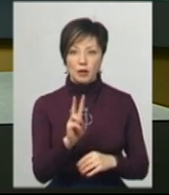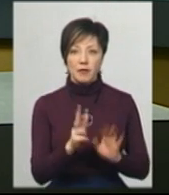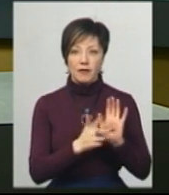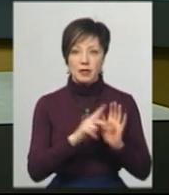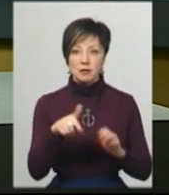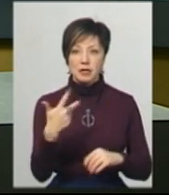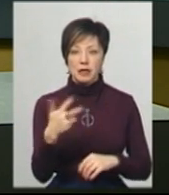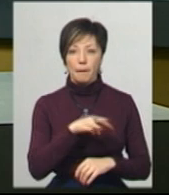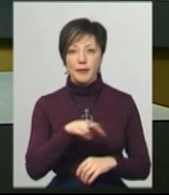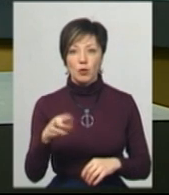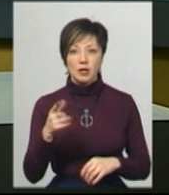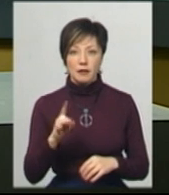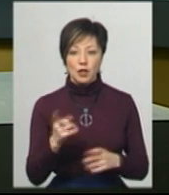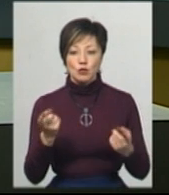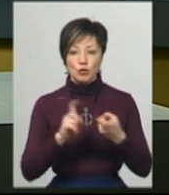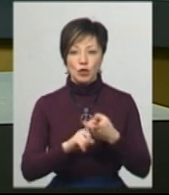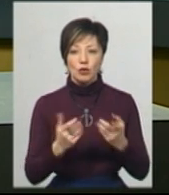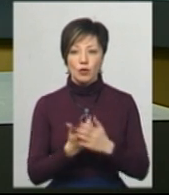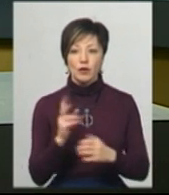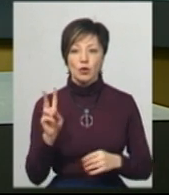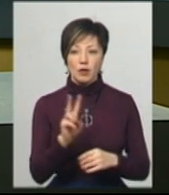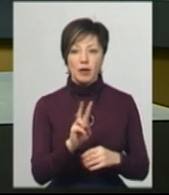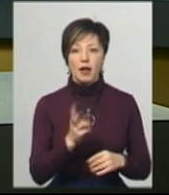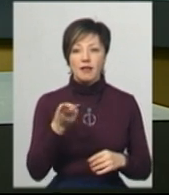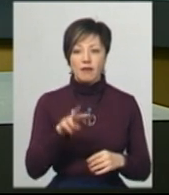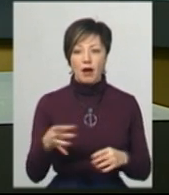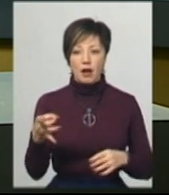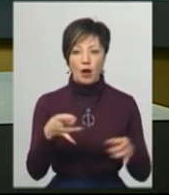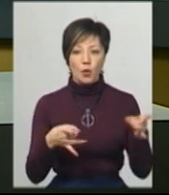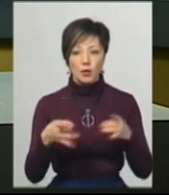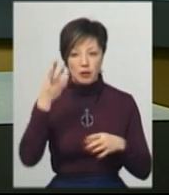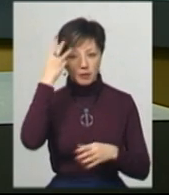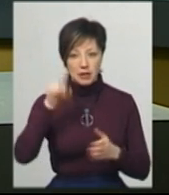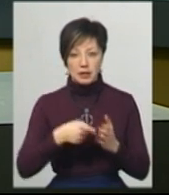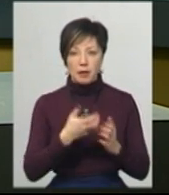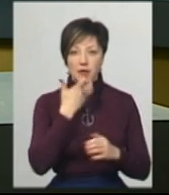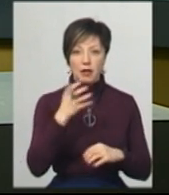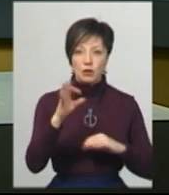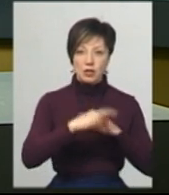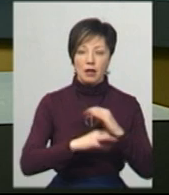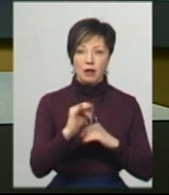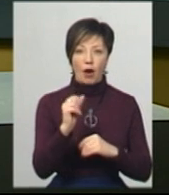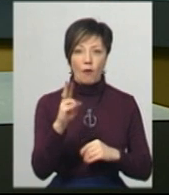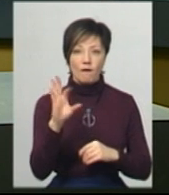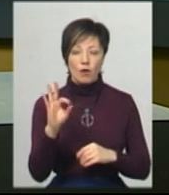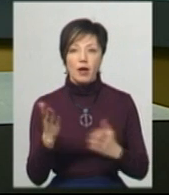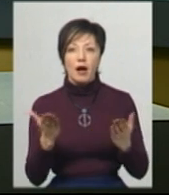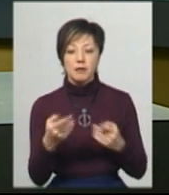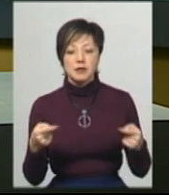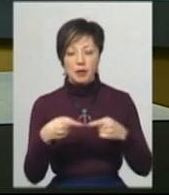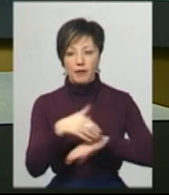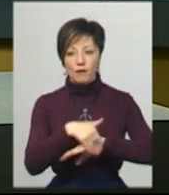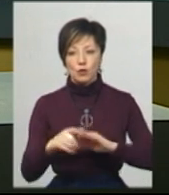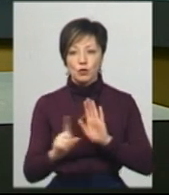8,3 мільйони гривень. Сполучатимуть нові тролейбуси два мікрорайони Хмельницького – Південно-Західний та Ракове. Якими саме